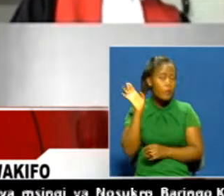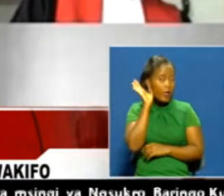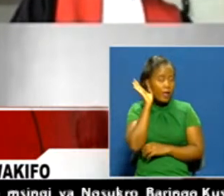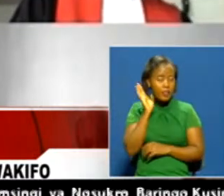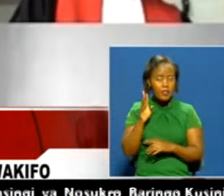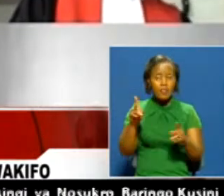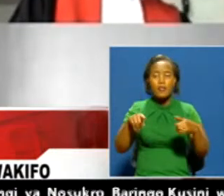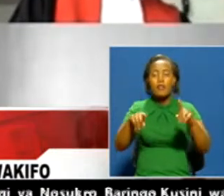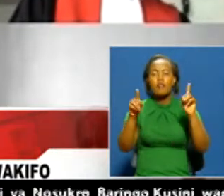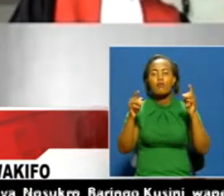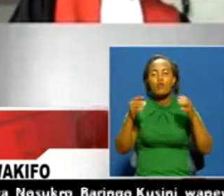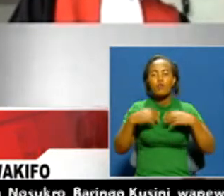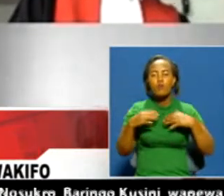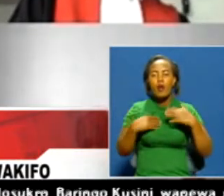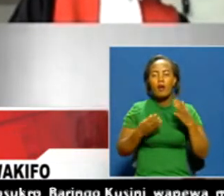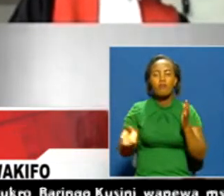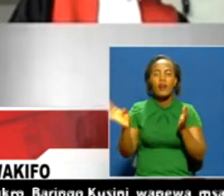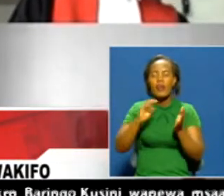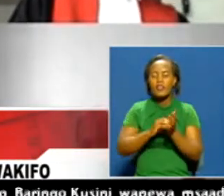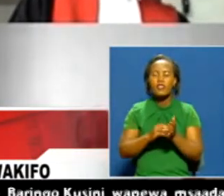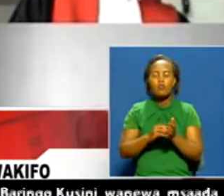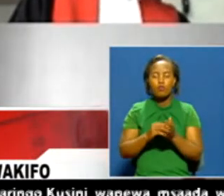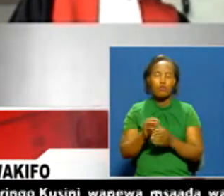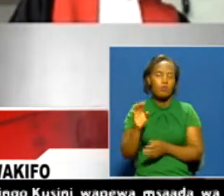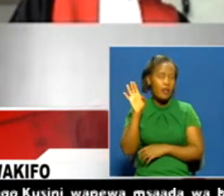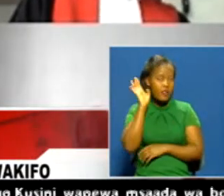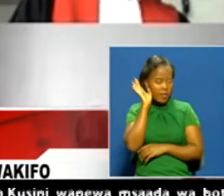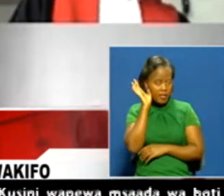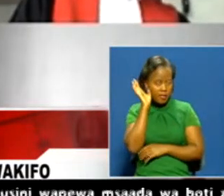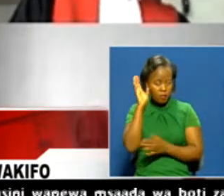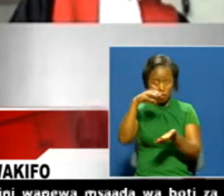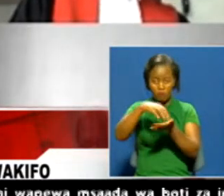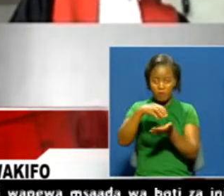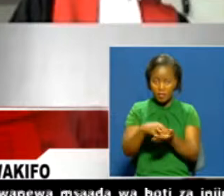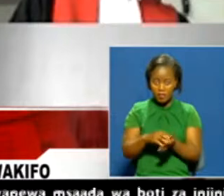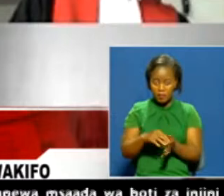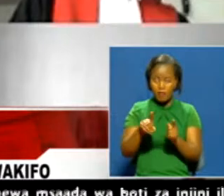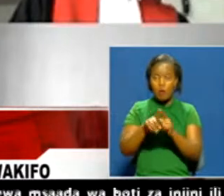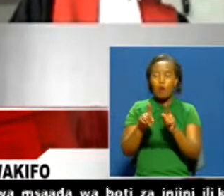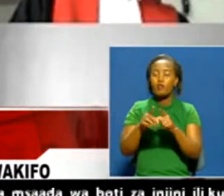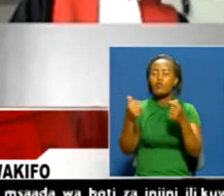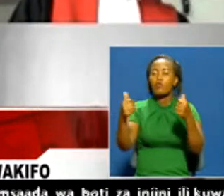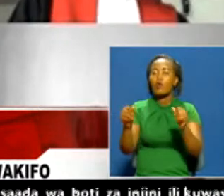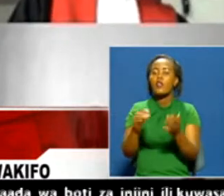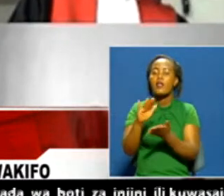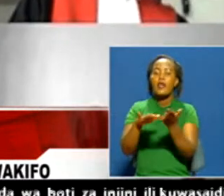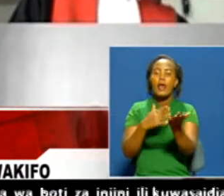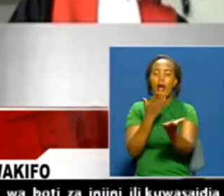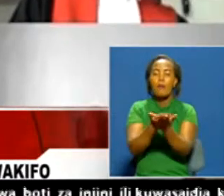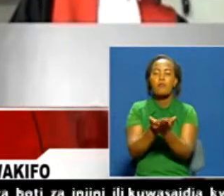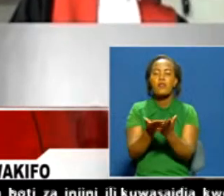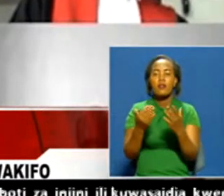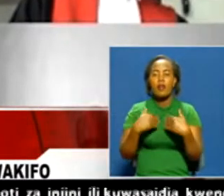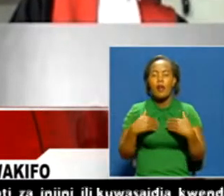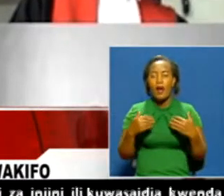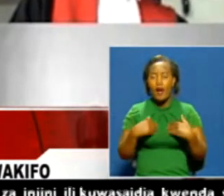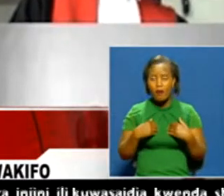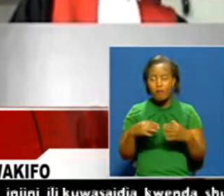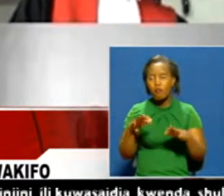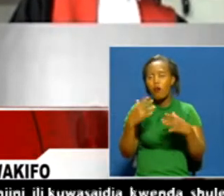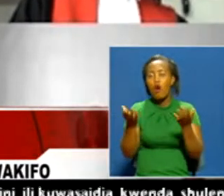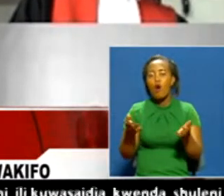to resentencing hearing where an appeal is pending before the Court of Appeal or the High